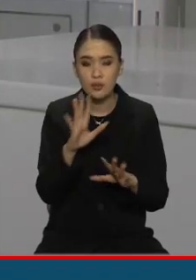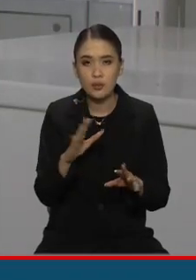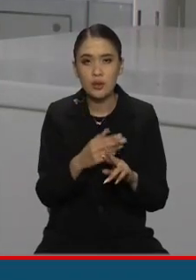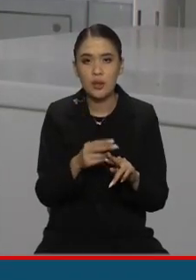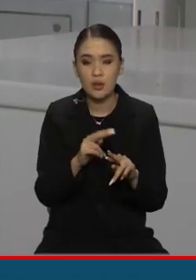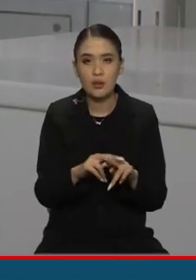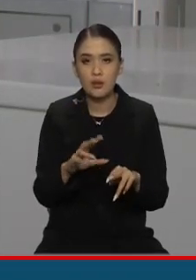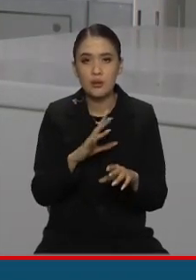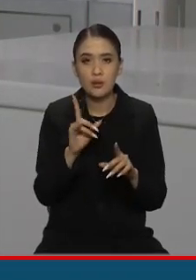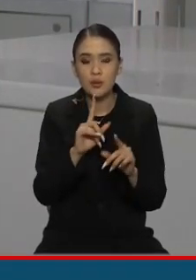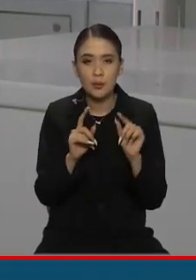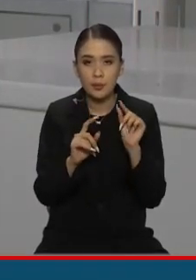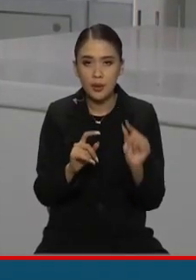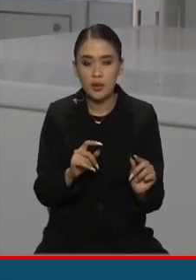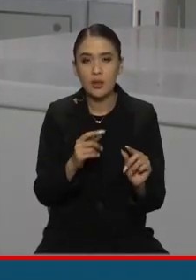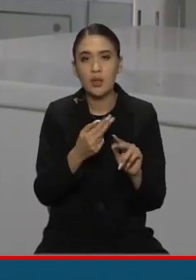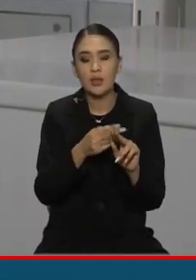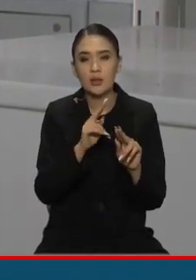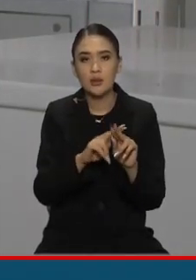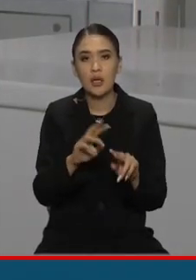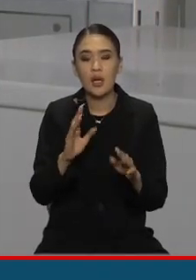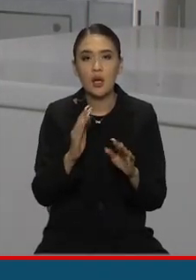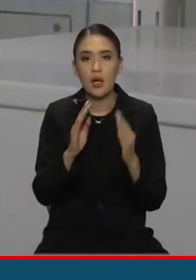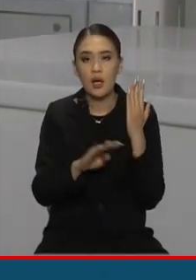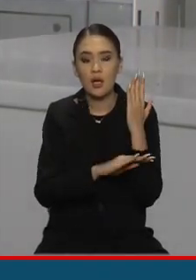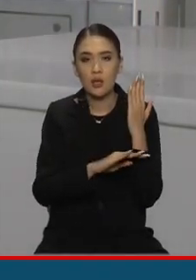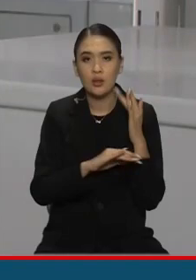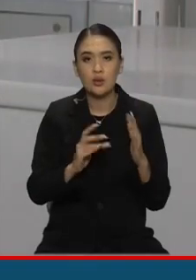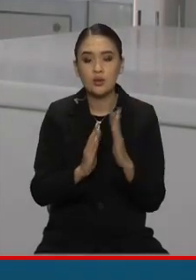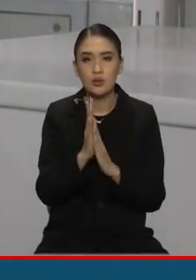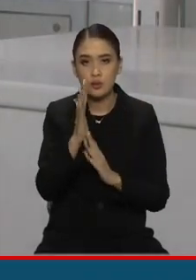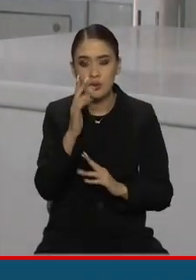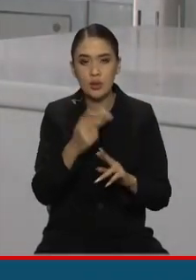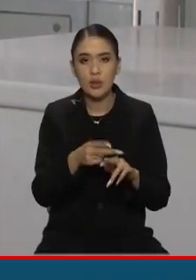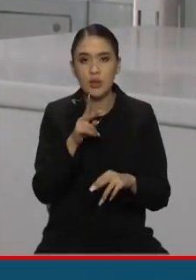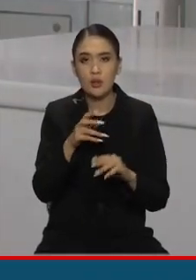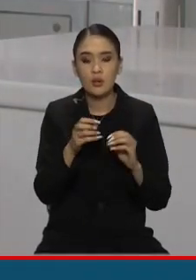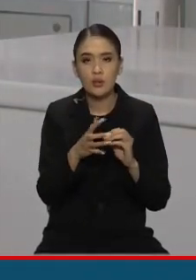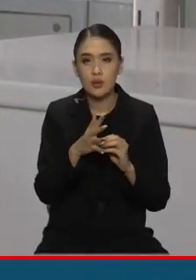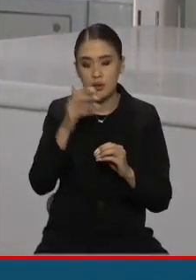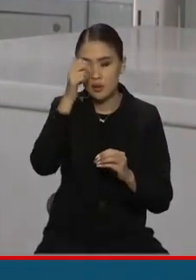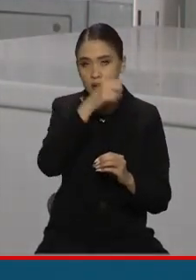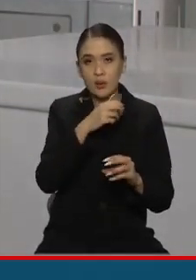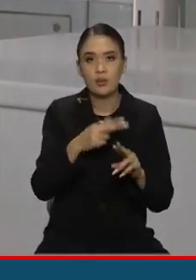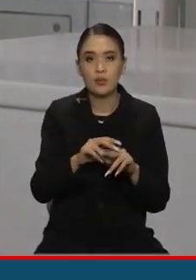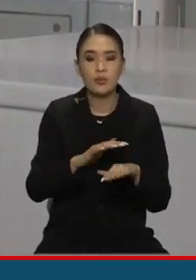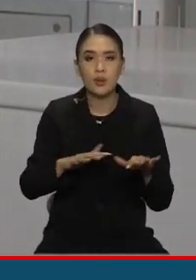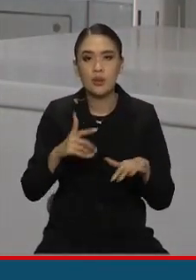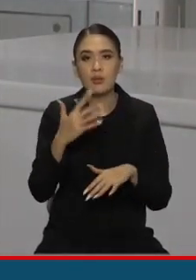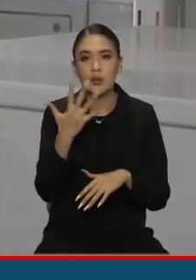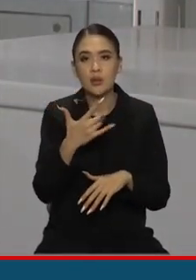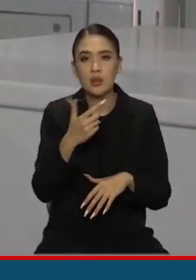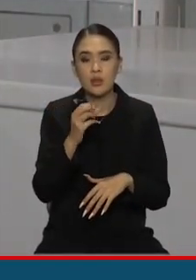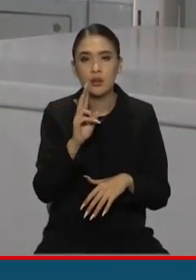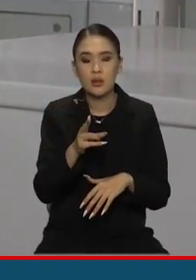көлемі өте кішкентай. Міне, осы ұлпадан ағаш өсірледі, көшет алынады. 2015 жылы помологиялық бақта 5 гектар апорт